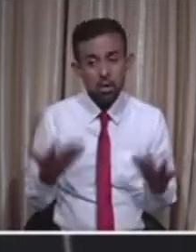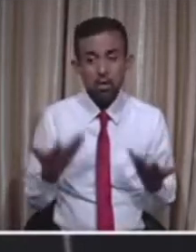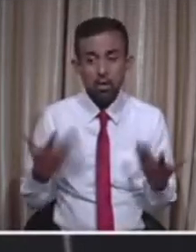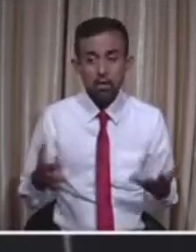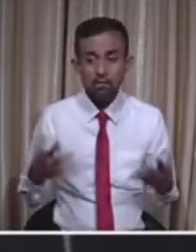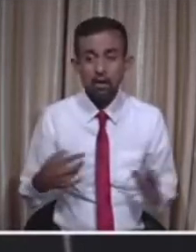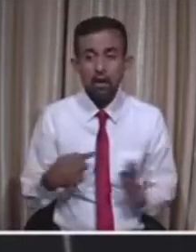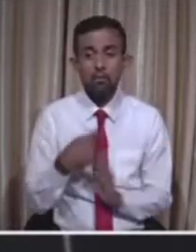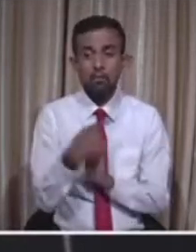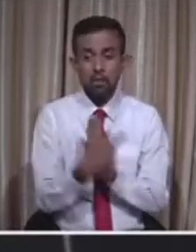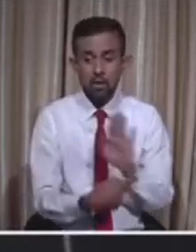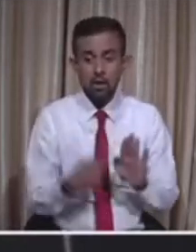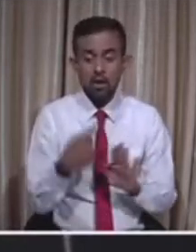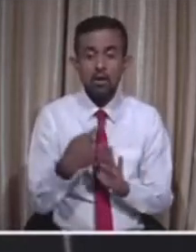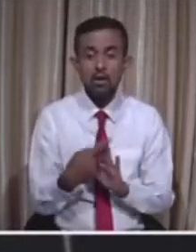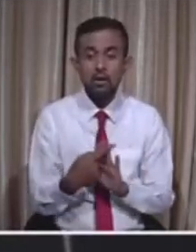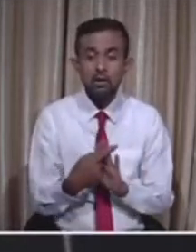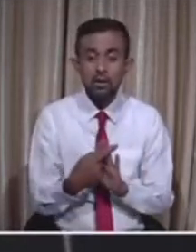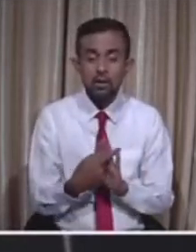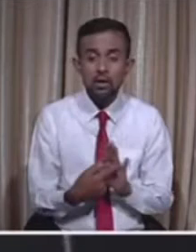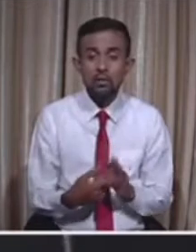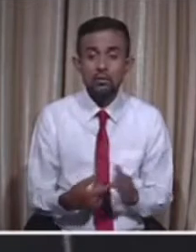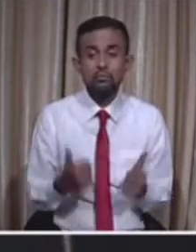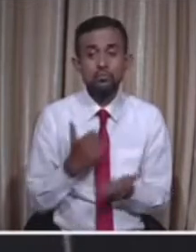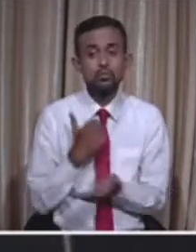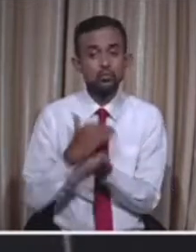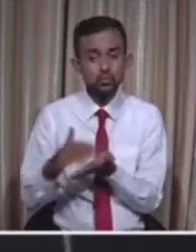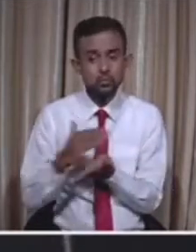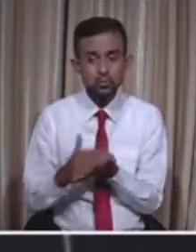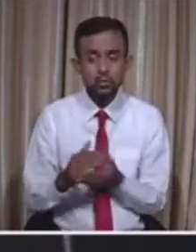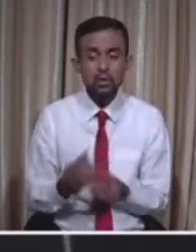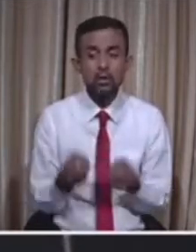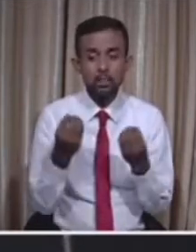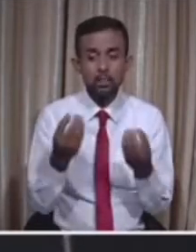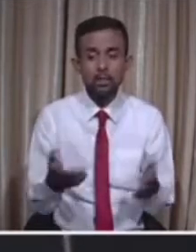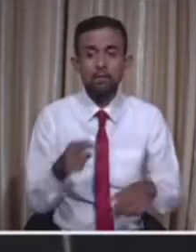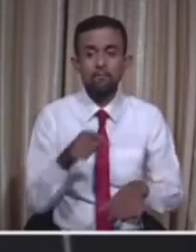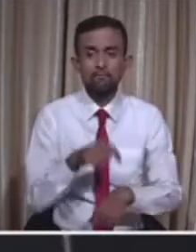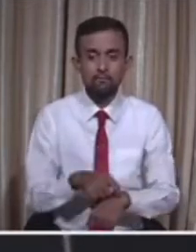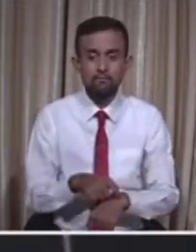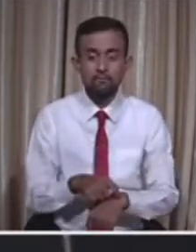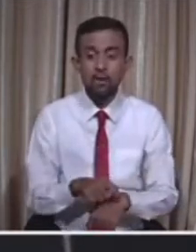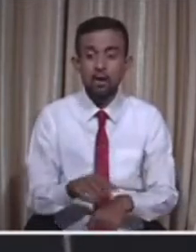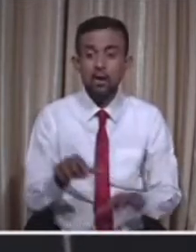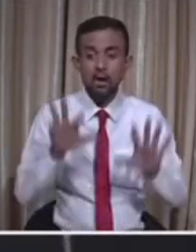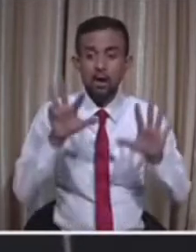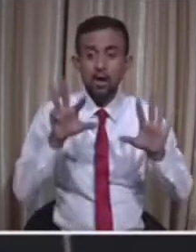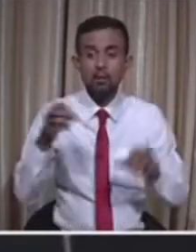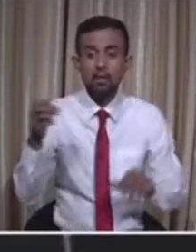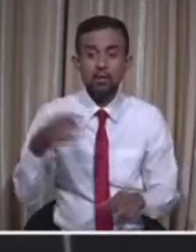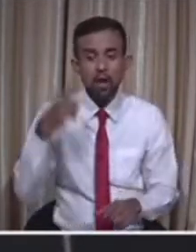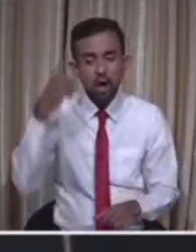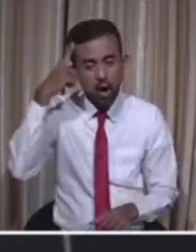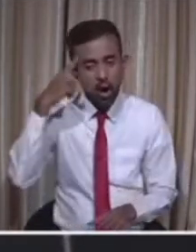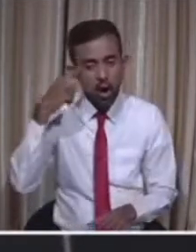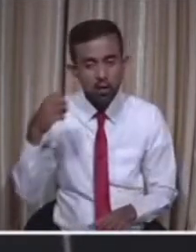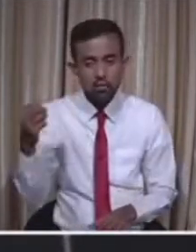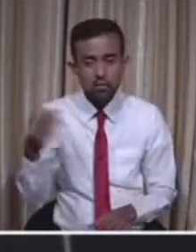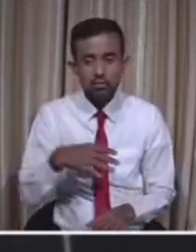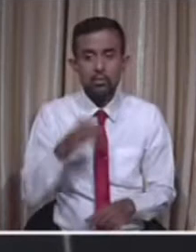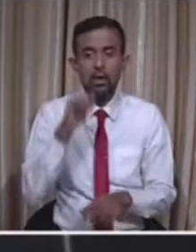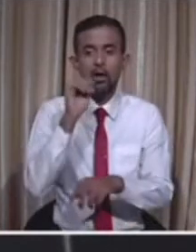me rata wenuwen yam kisi prabala dayakathayak dena mohotaka thamai 9 wenna dakina anduru dine apita